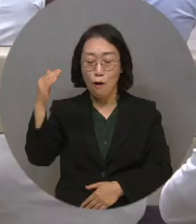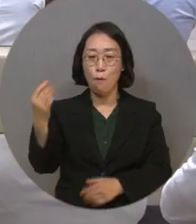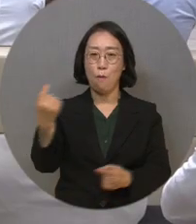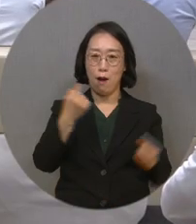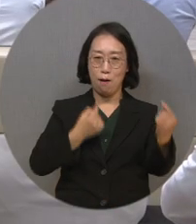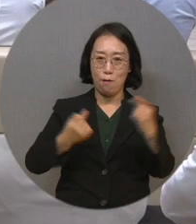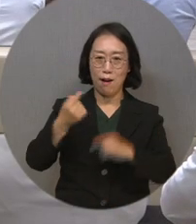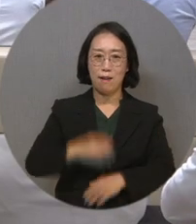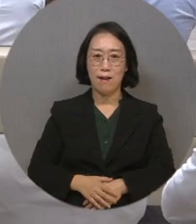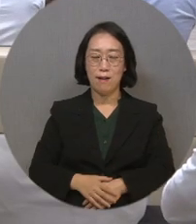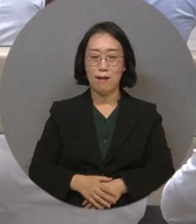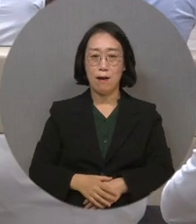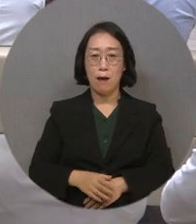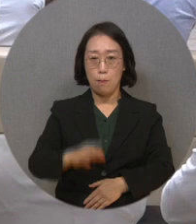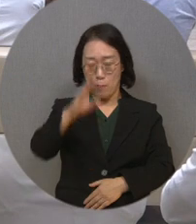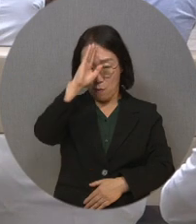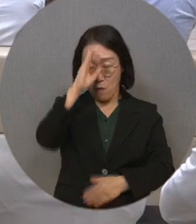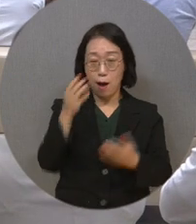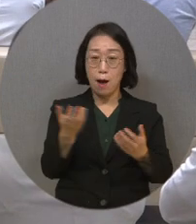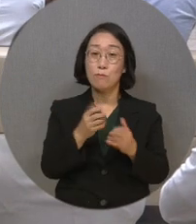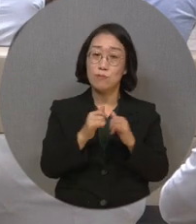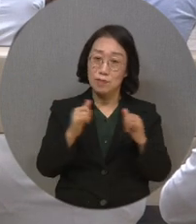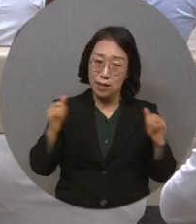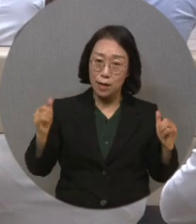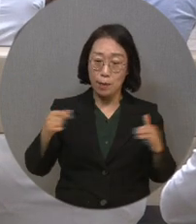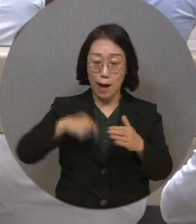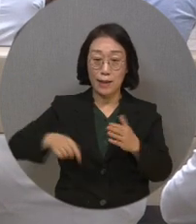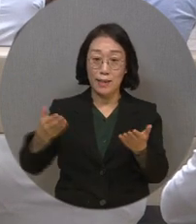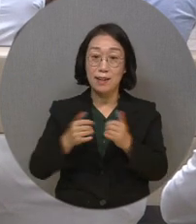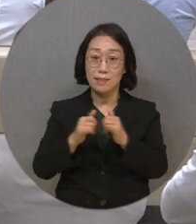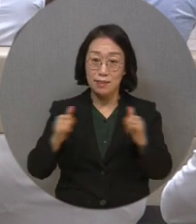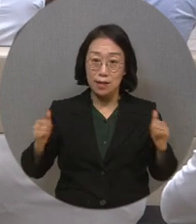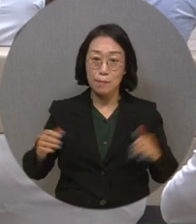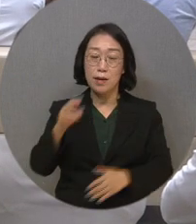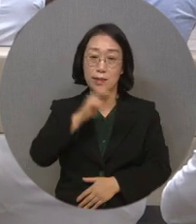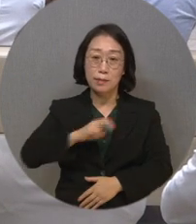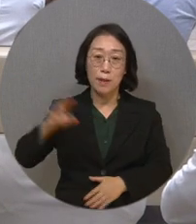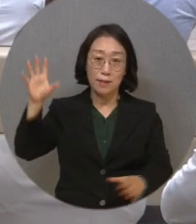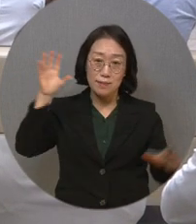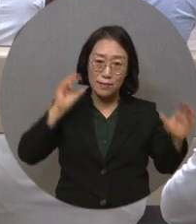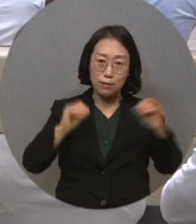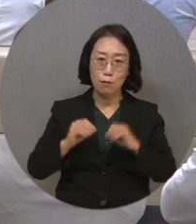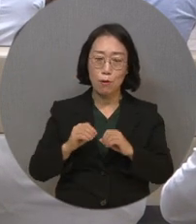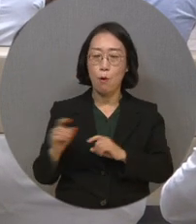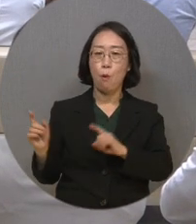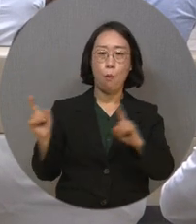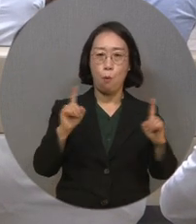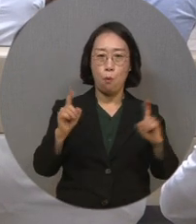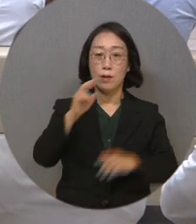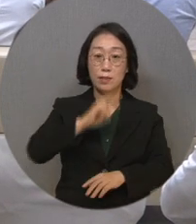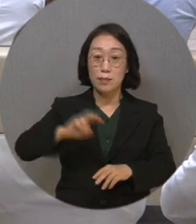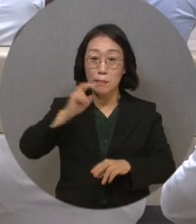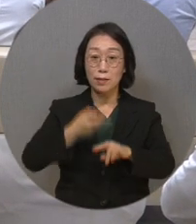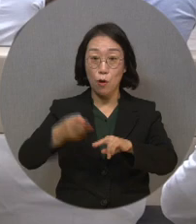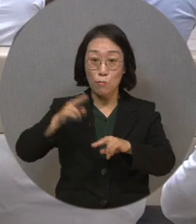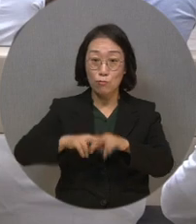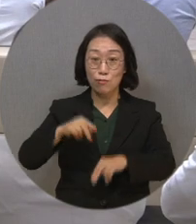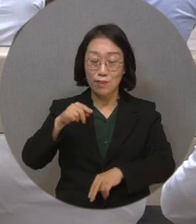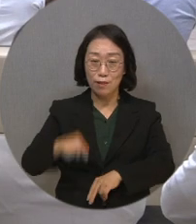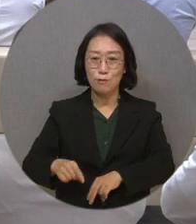멈춥니다. 환자들도 직원들도 휴식의 시간을 음악으로 채워갑니다. 음악이 주는 선물,